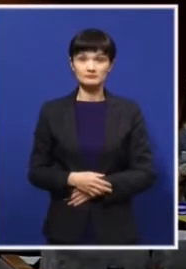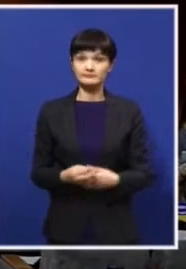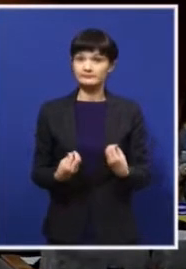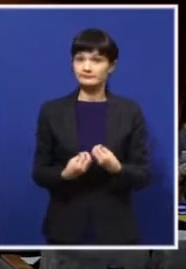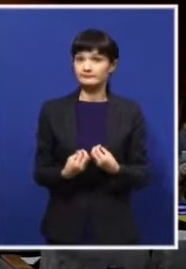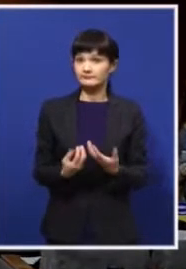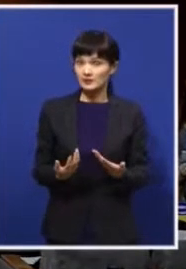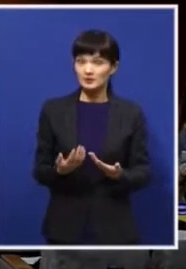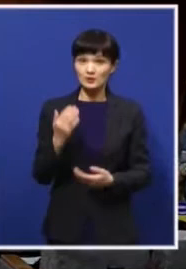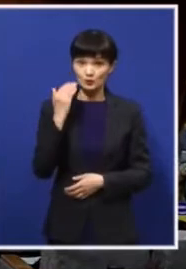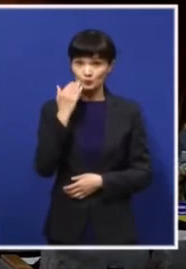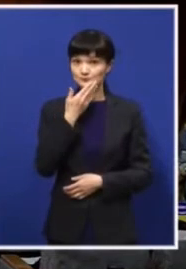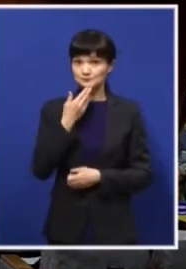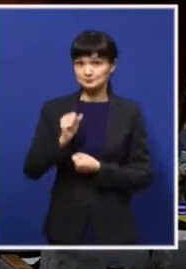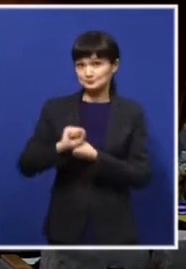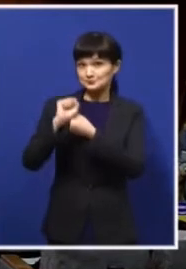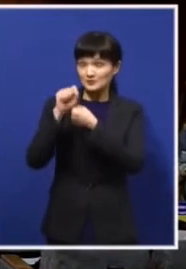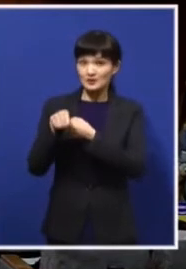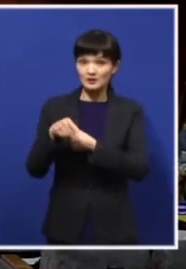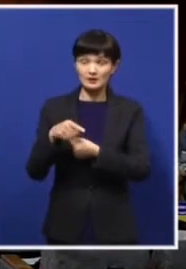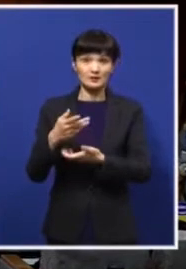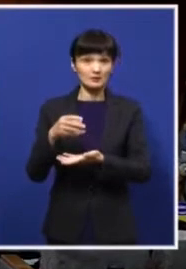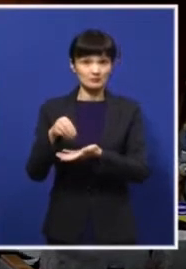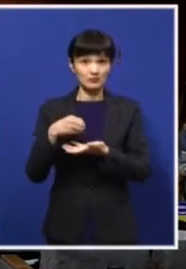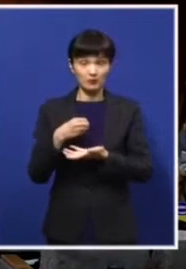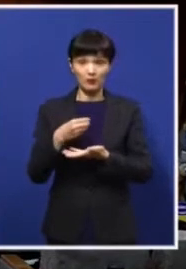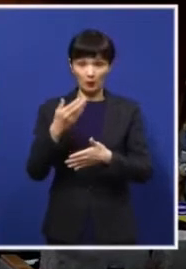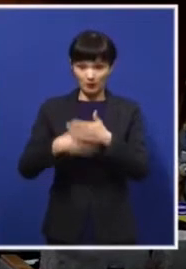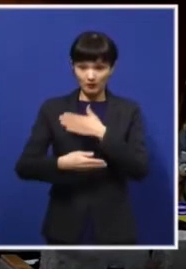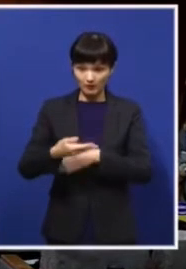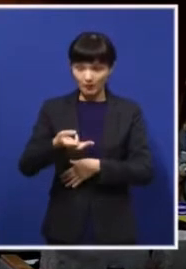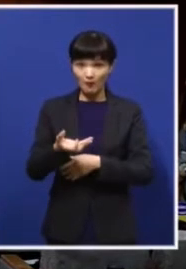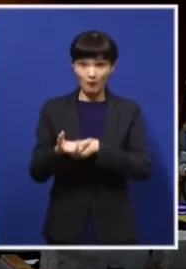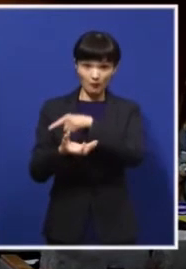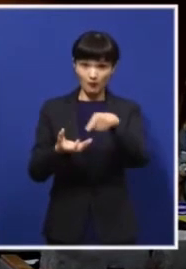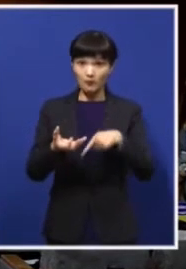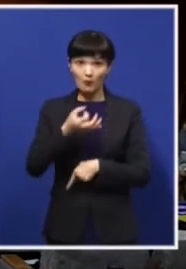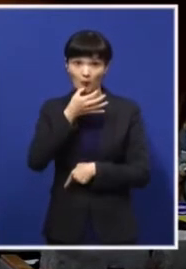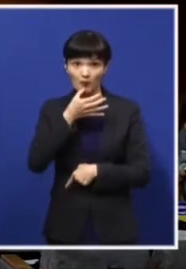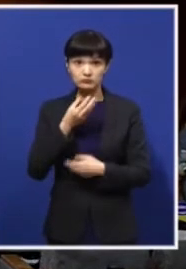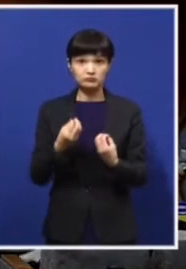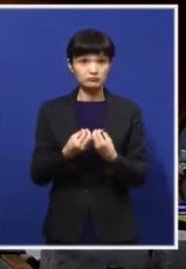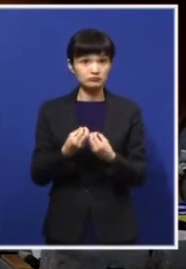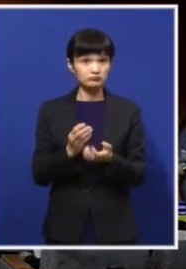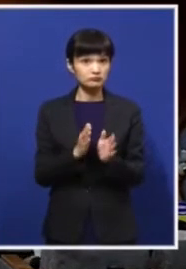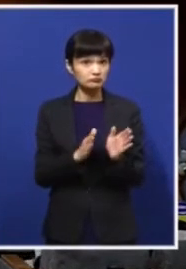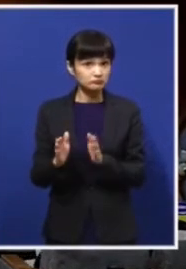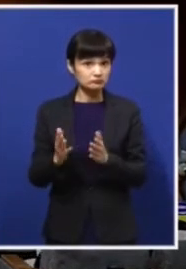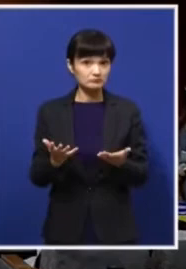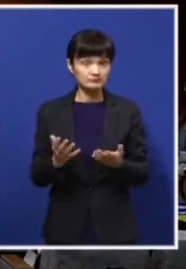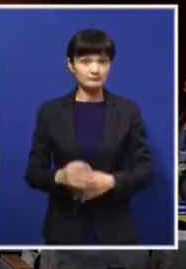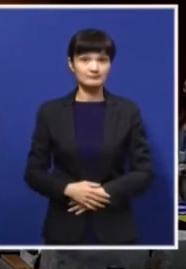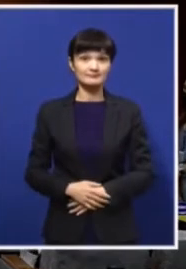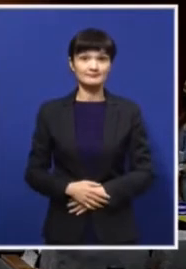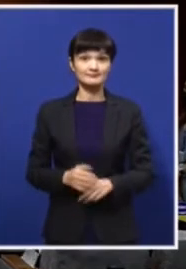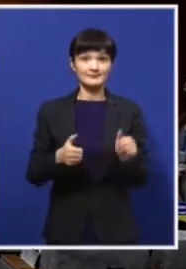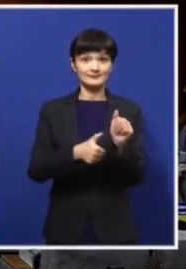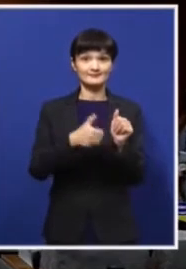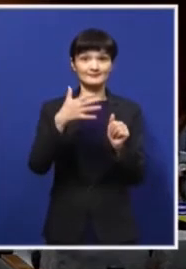的部分领不完的话，是不是要怎么处理这样？谢谢。 我们次长是不是